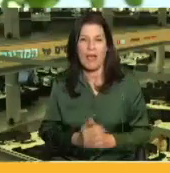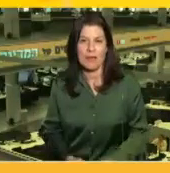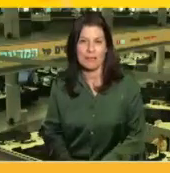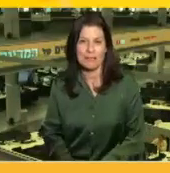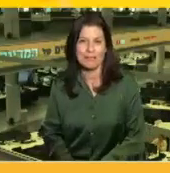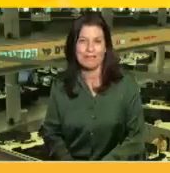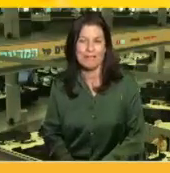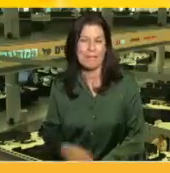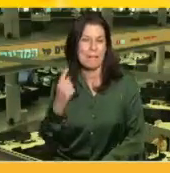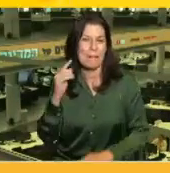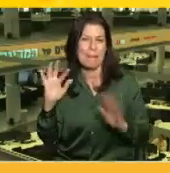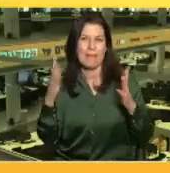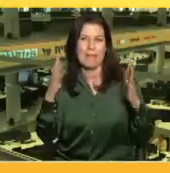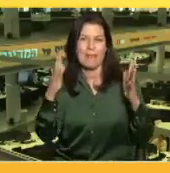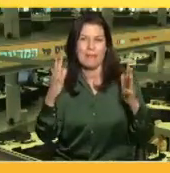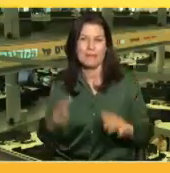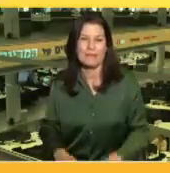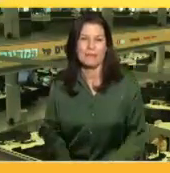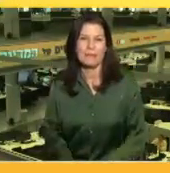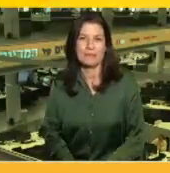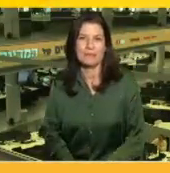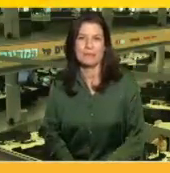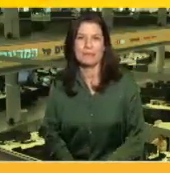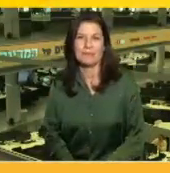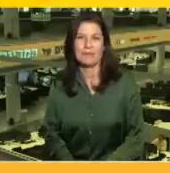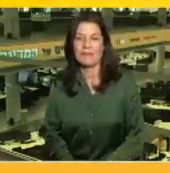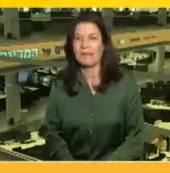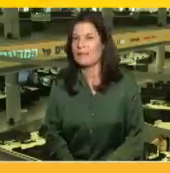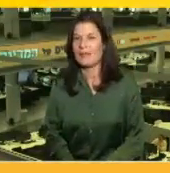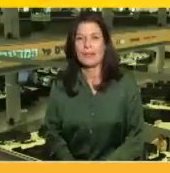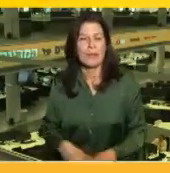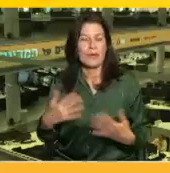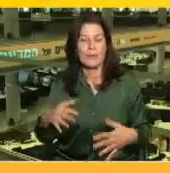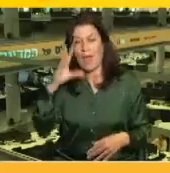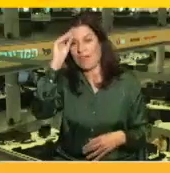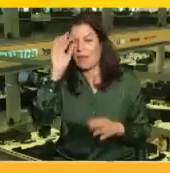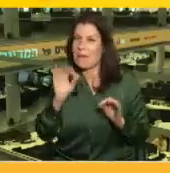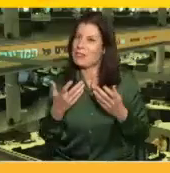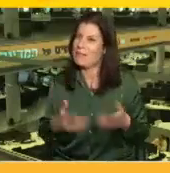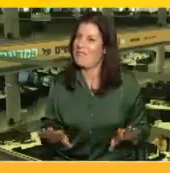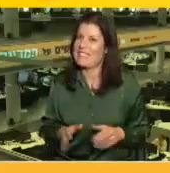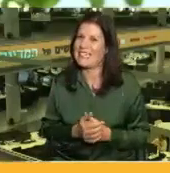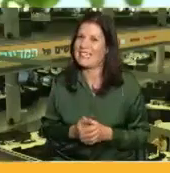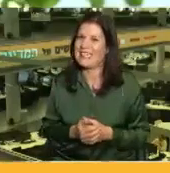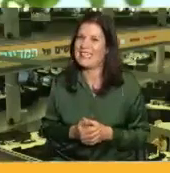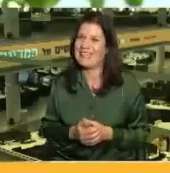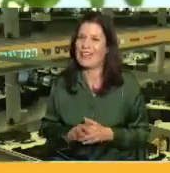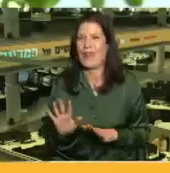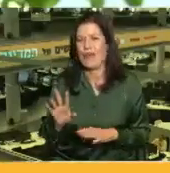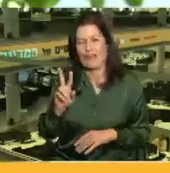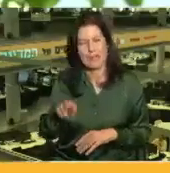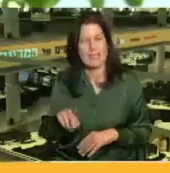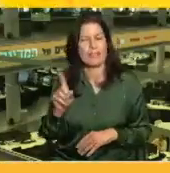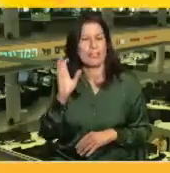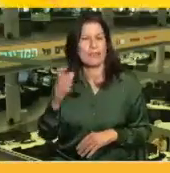כך מדהימה, מדהימה איך מפסידים הגברים שלא שומעים את שירי מימון שומעים, חולים עליי